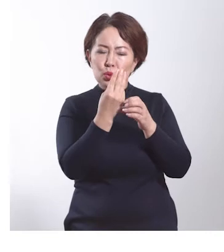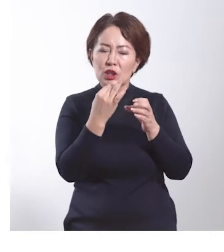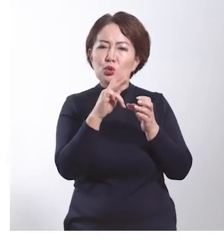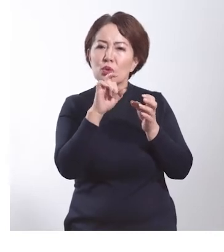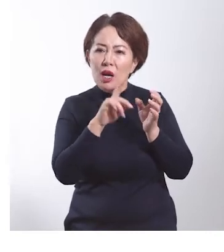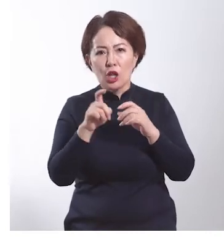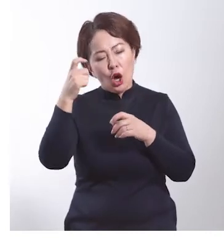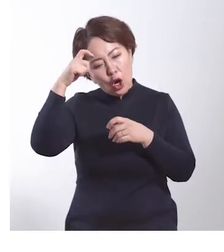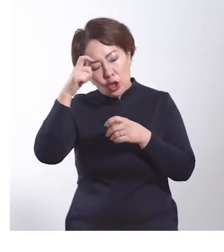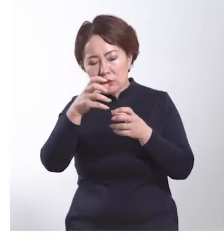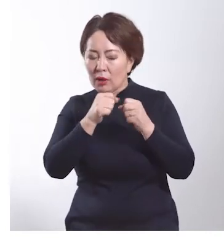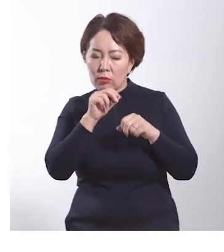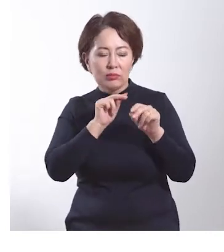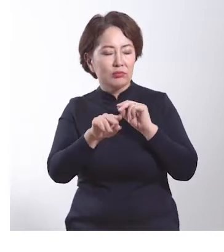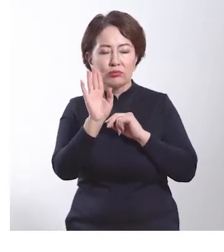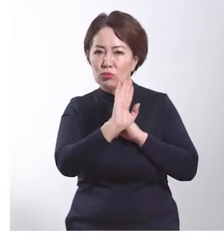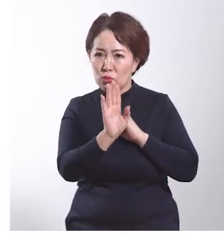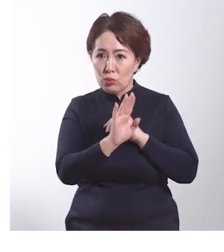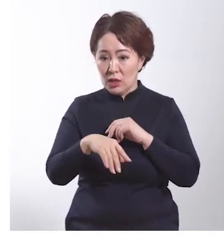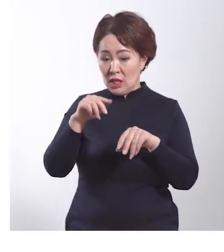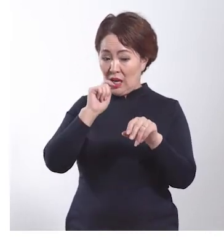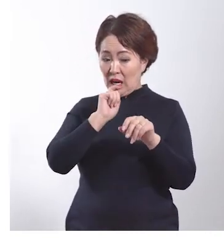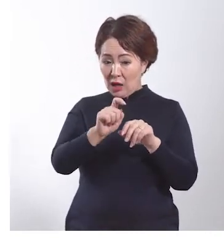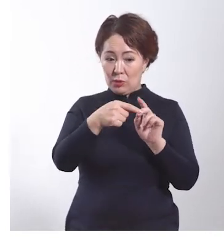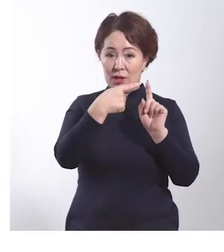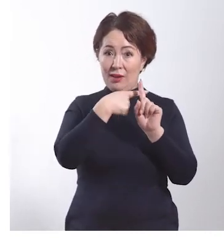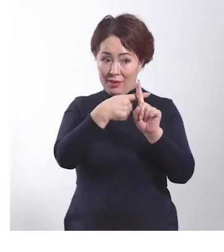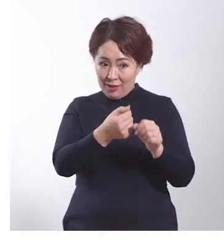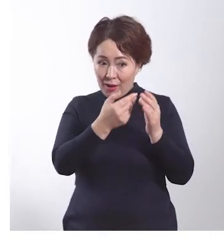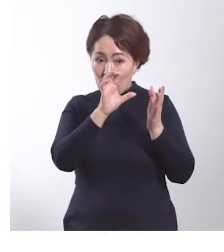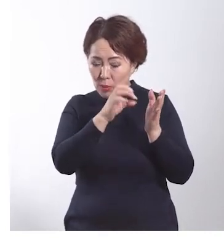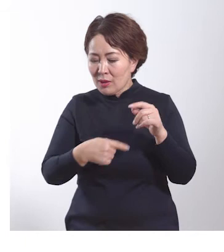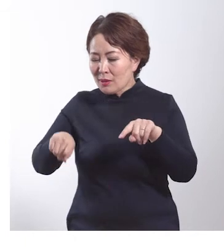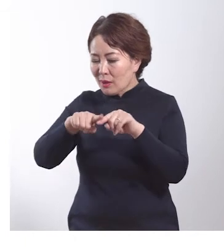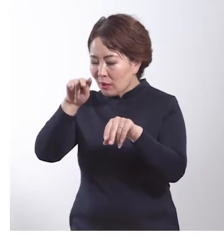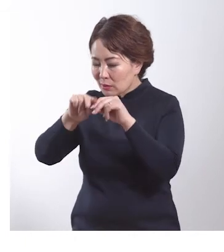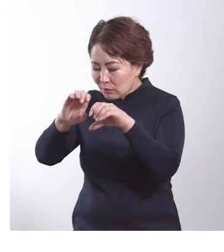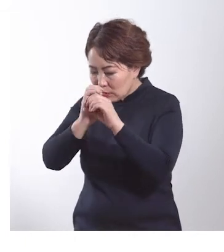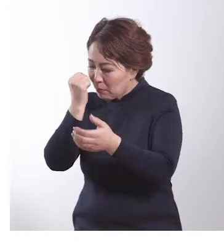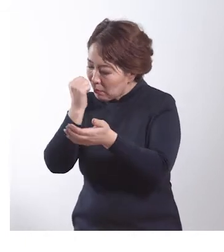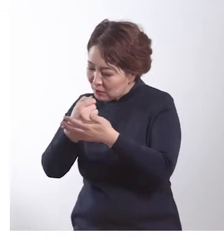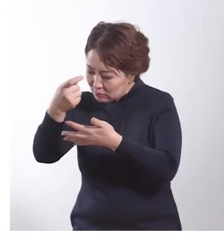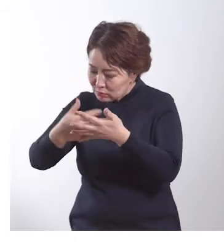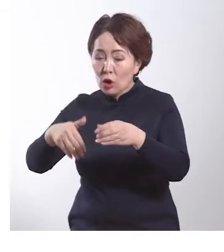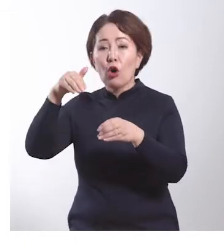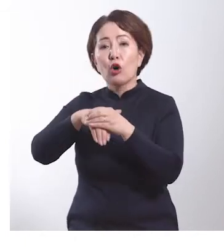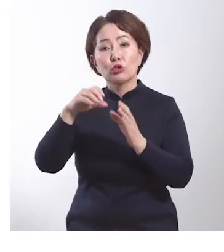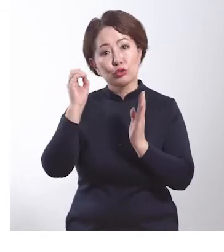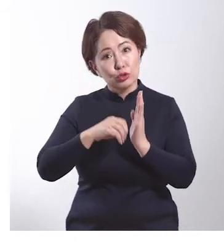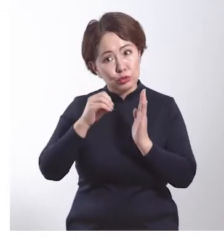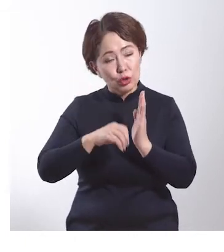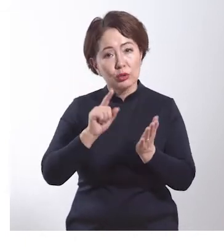шүүрэл, хөлсөнд хэрэглэхгүй. Шинжилгээний хариу эерэг гарсан бол онош батлах шинжилгээнд заавал хамрагдах